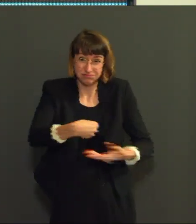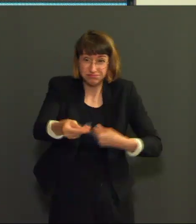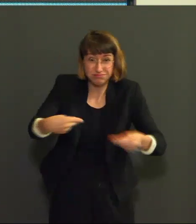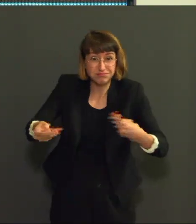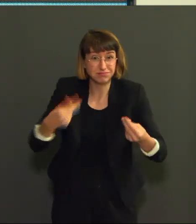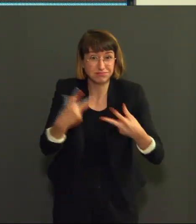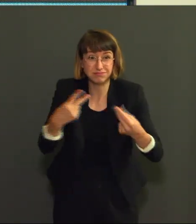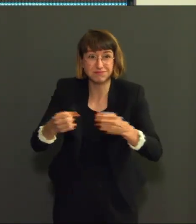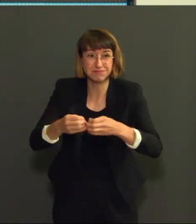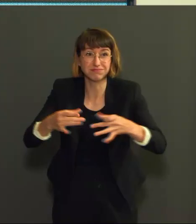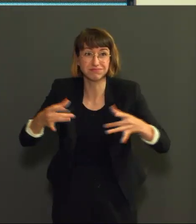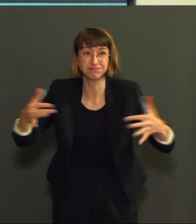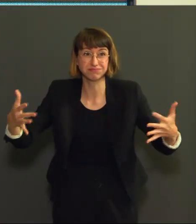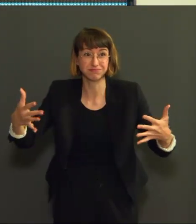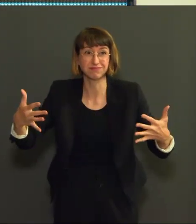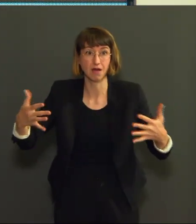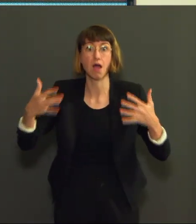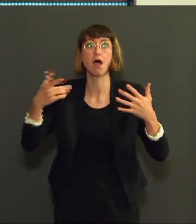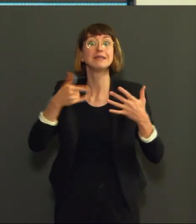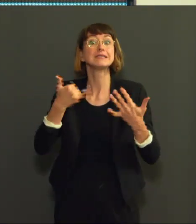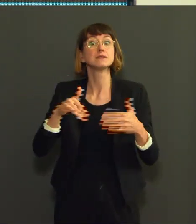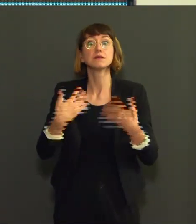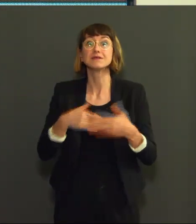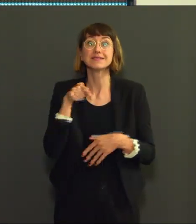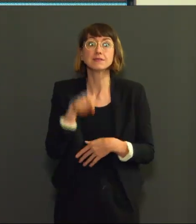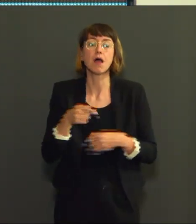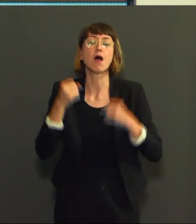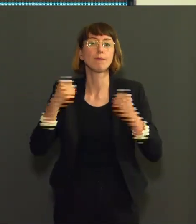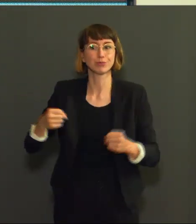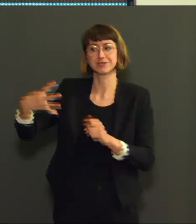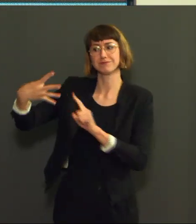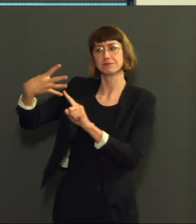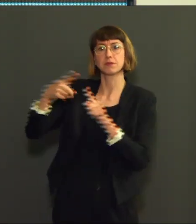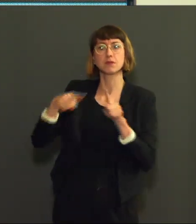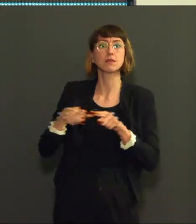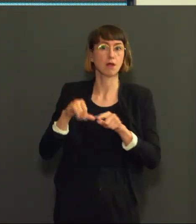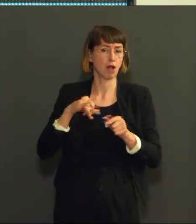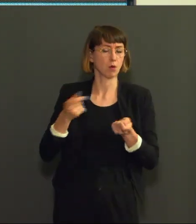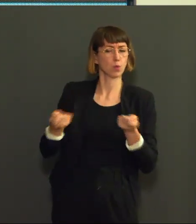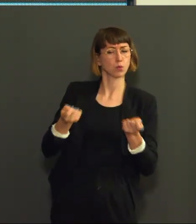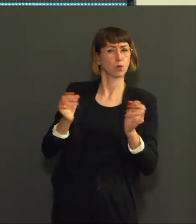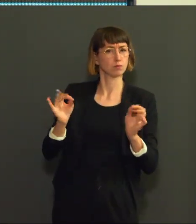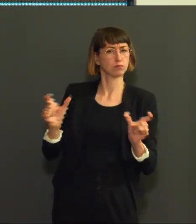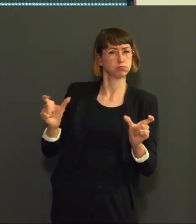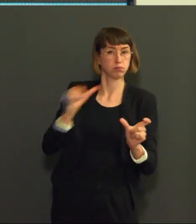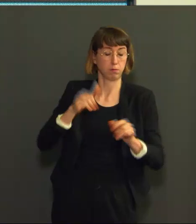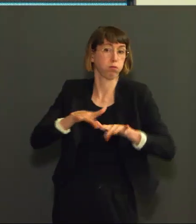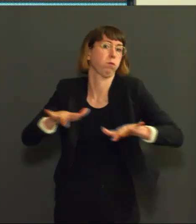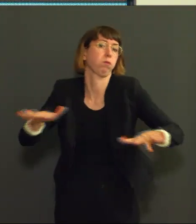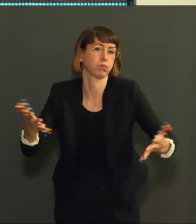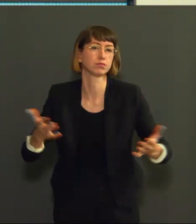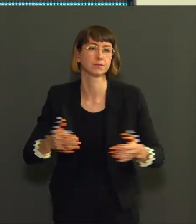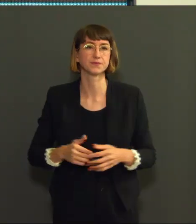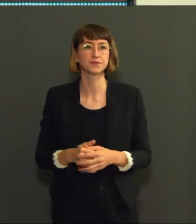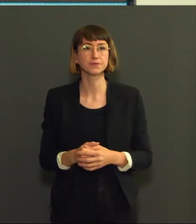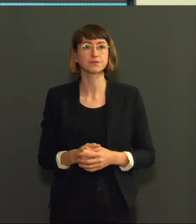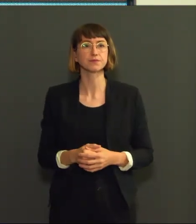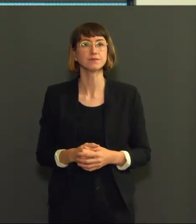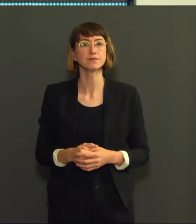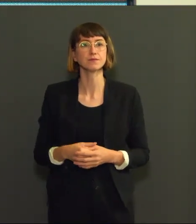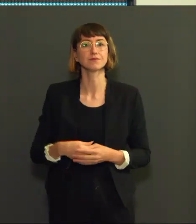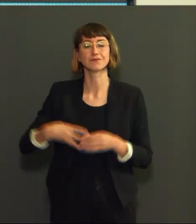devra rester limité. Les autres variants, le variant anglais, dit alpha, le variant sud-africain, dit bêta,